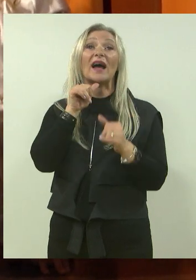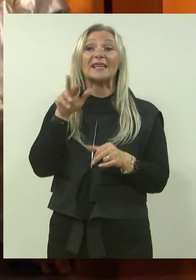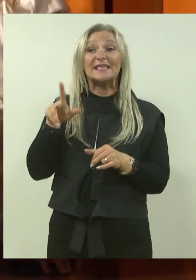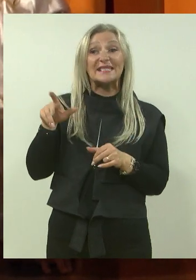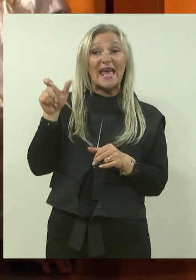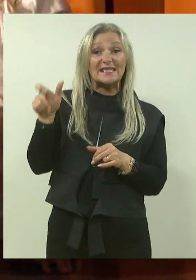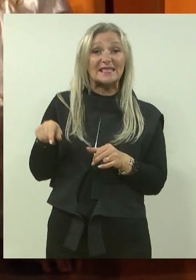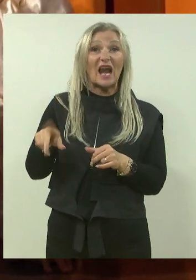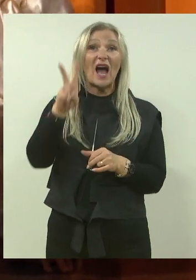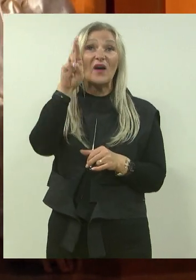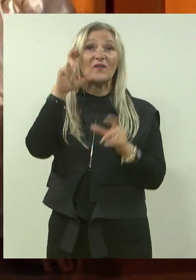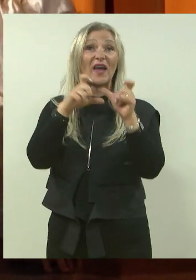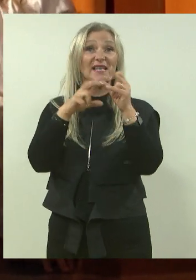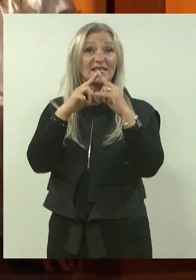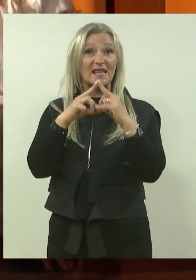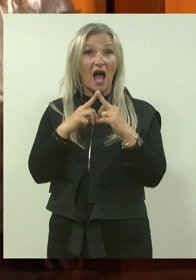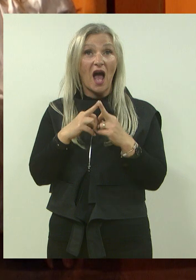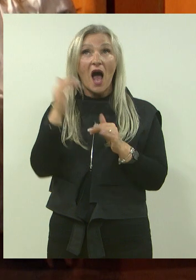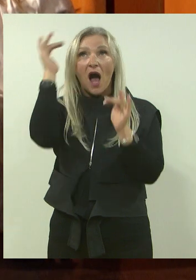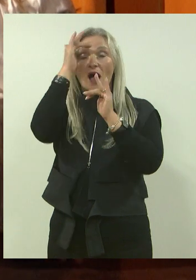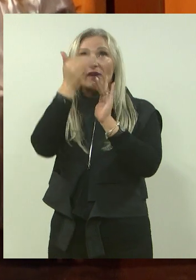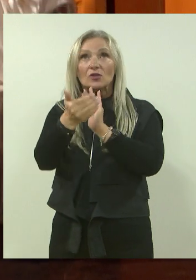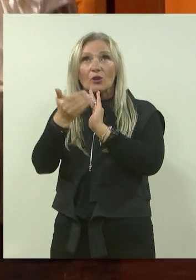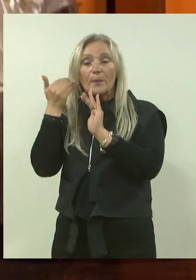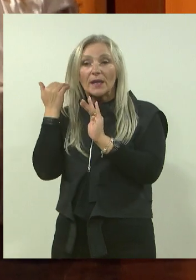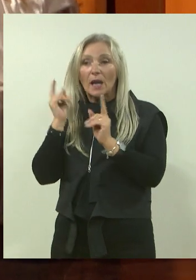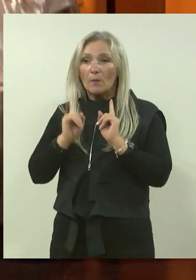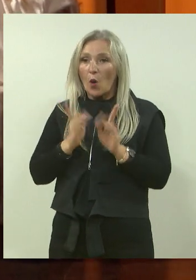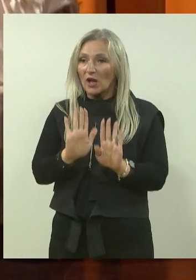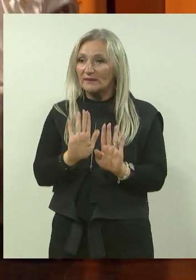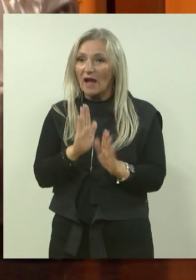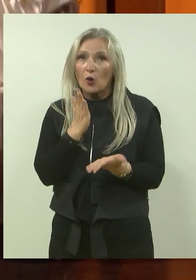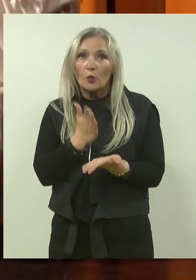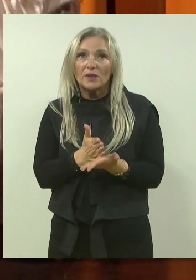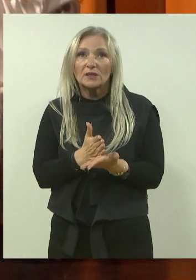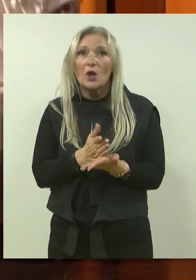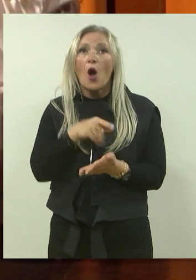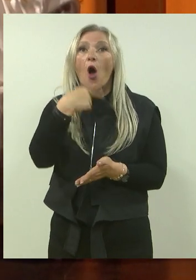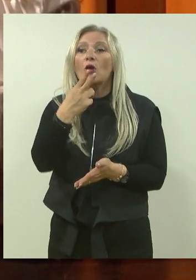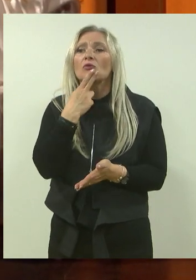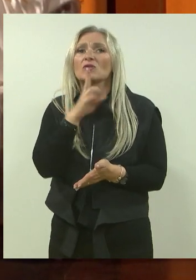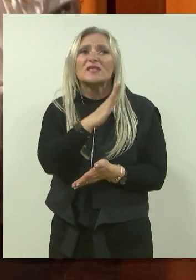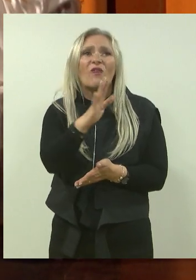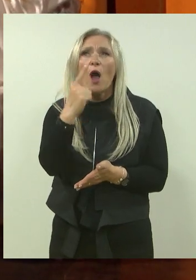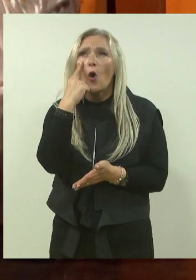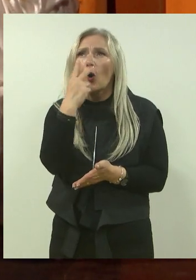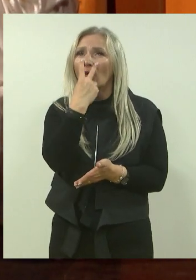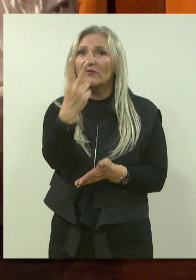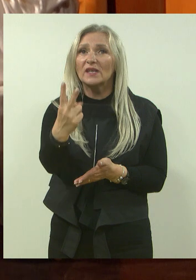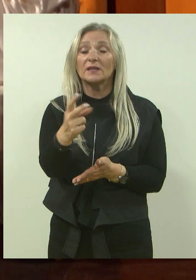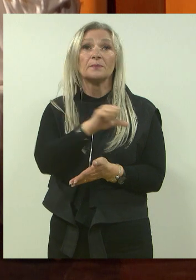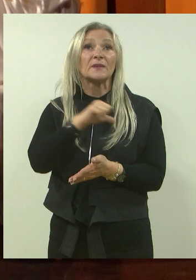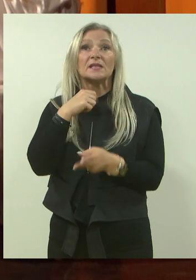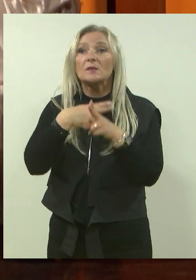mu vesnica. A večer prije to tak mora biti, da oni koji sako oko vidi, a jedni koji su